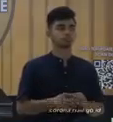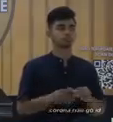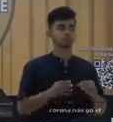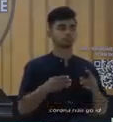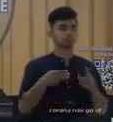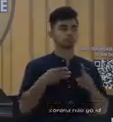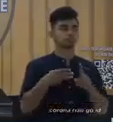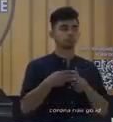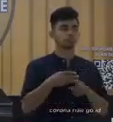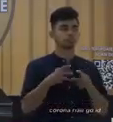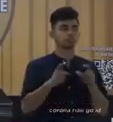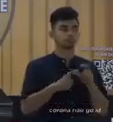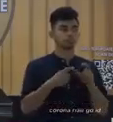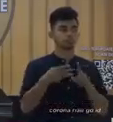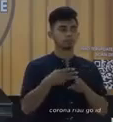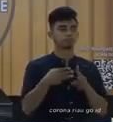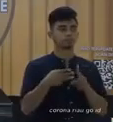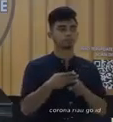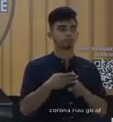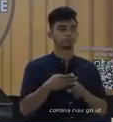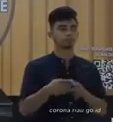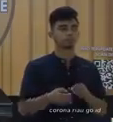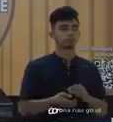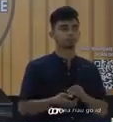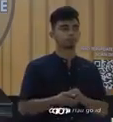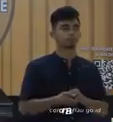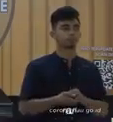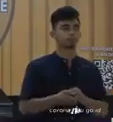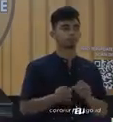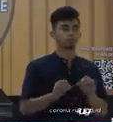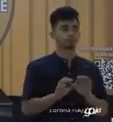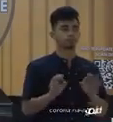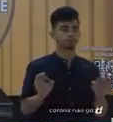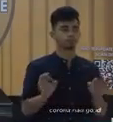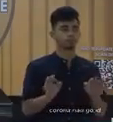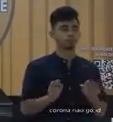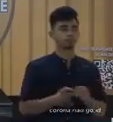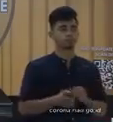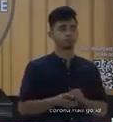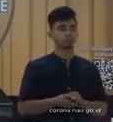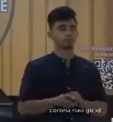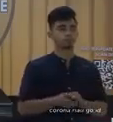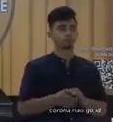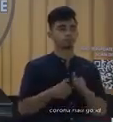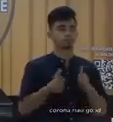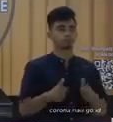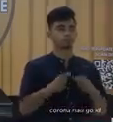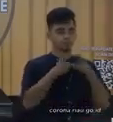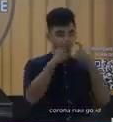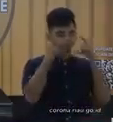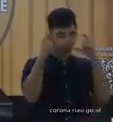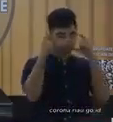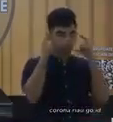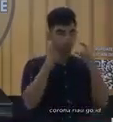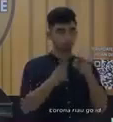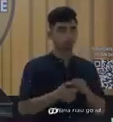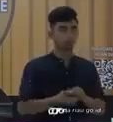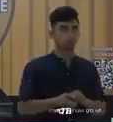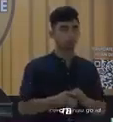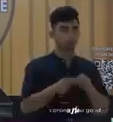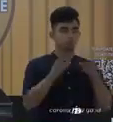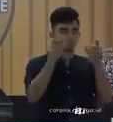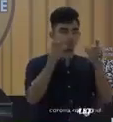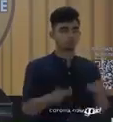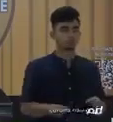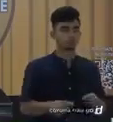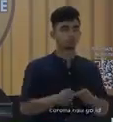ditekankan. Tapi yang perlu ditekan yang 3 tadi, pakai masker. Kalau nggak pakai masker Anda ditangkap, nah gitu. Itu harusnya seperti